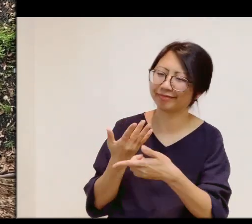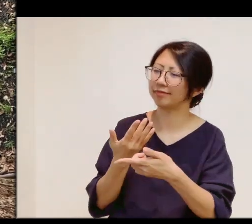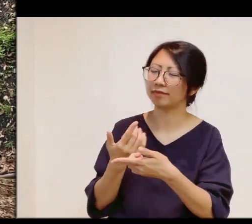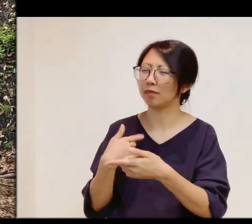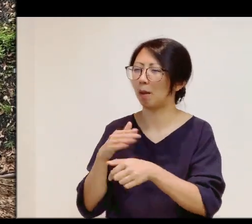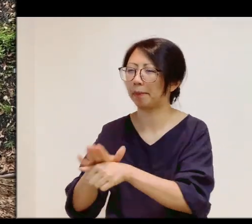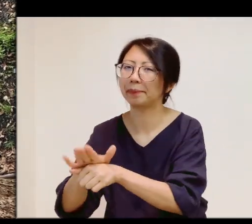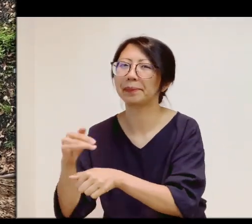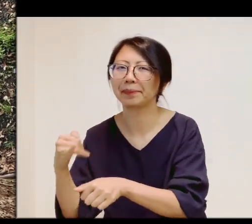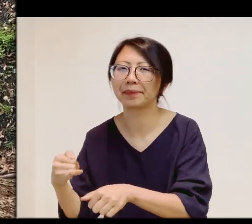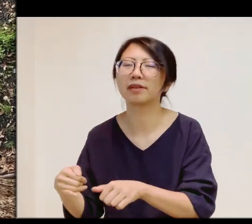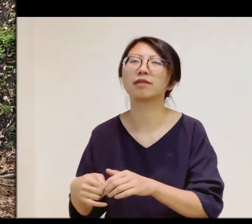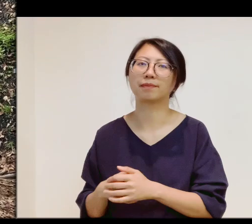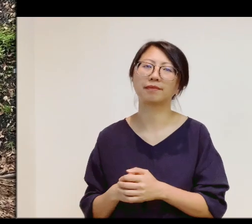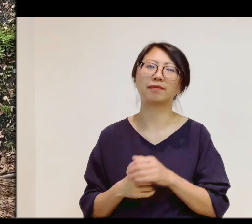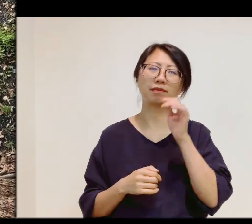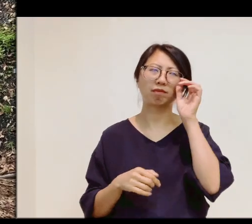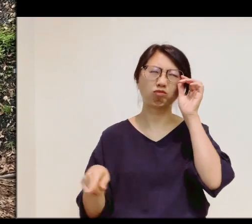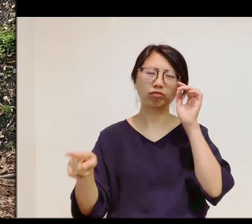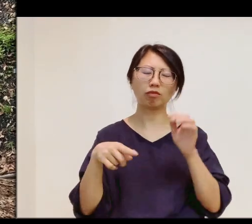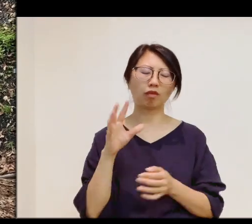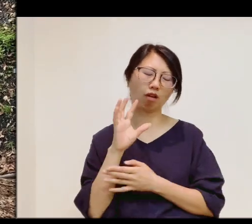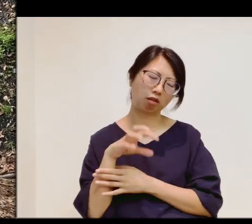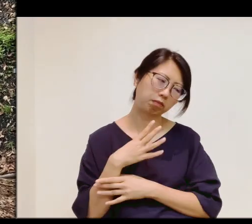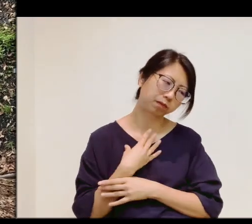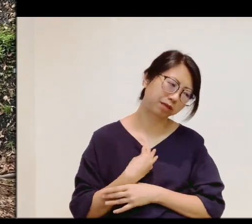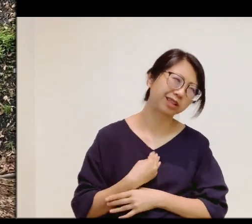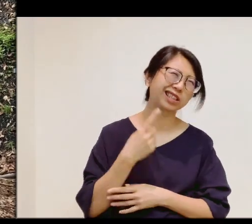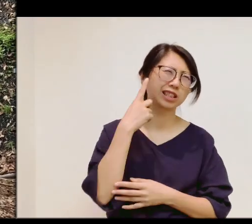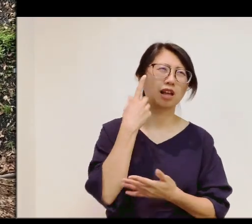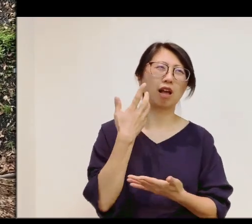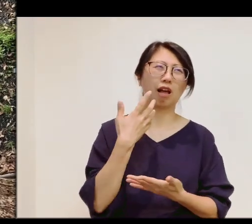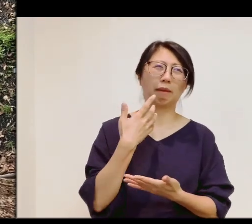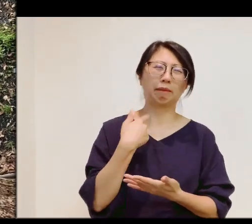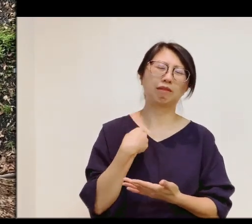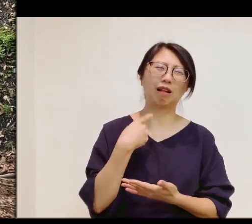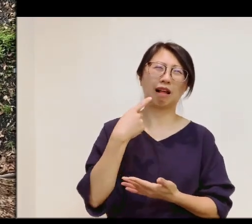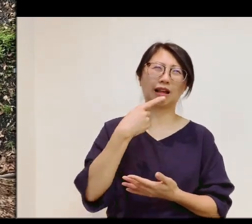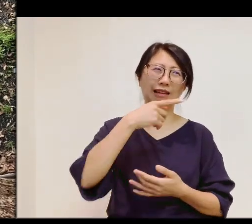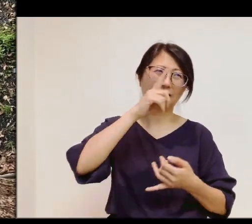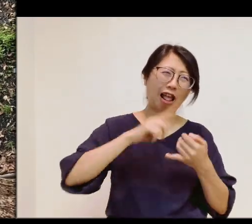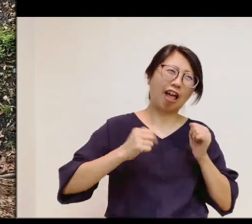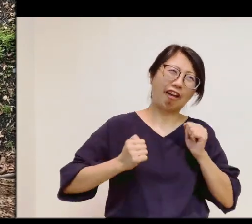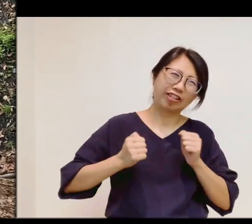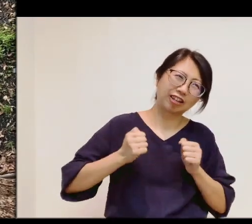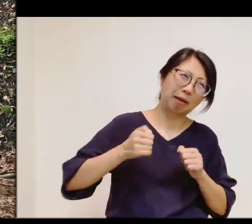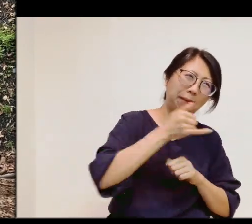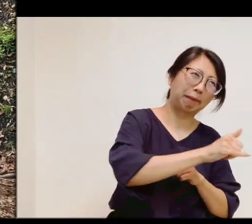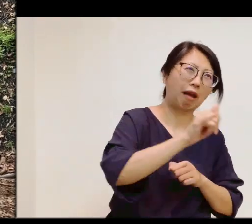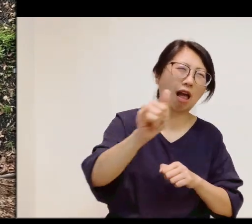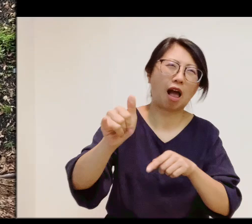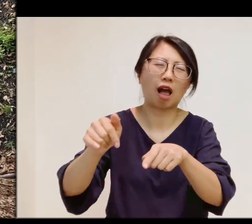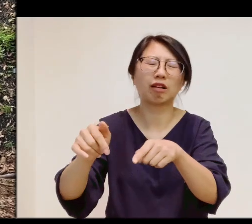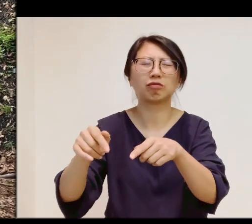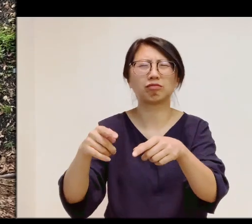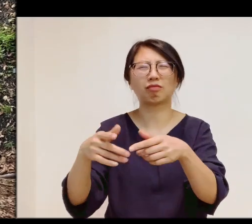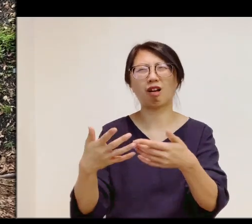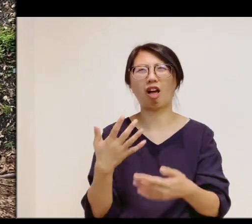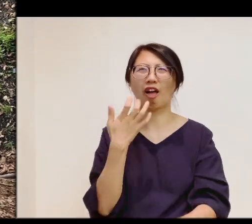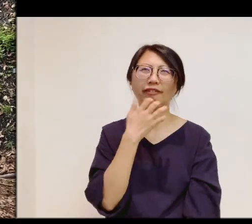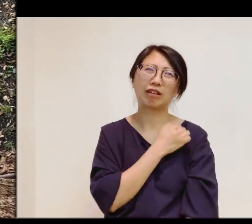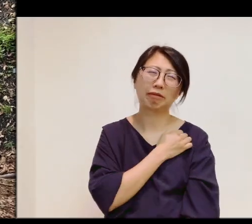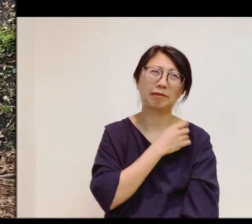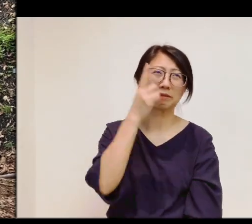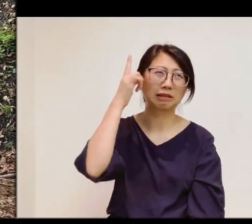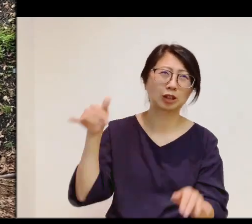嗰度。咁有部分人係點咧？就即刻將嗰啲死咗嘅英國人嘅士兵嘅衫著上身嗰度咧，就扮英國人士兵咧，結果就上